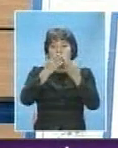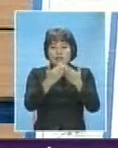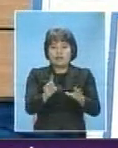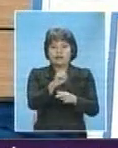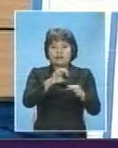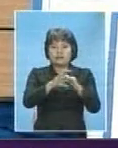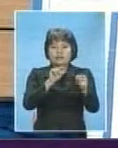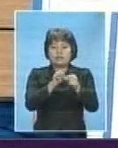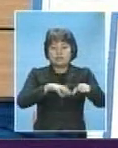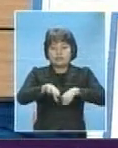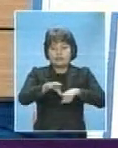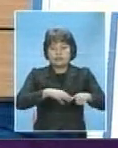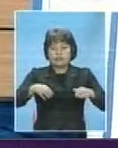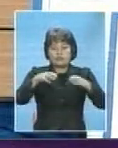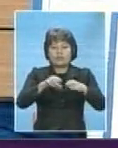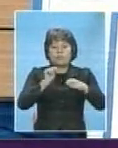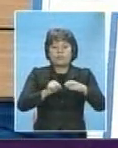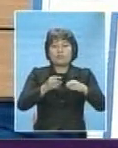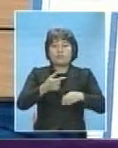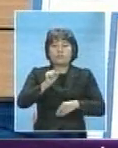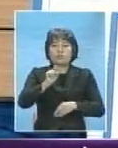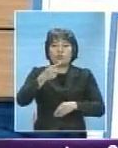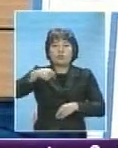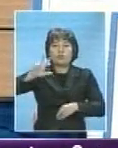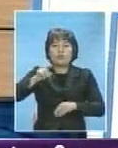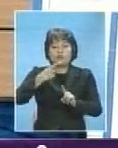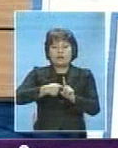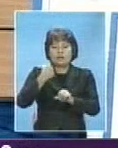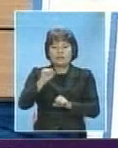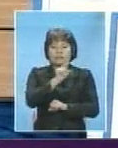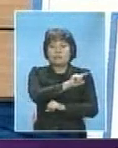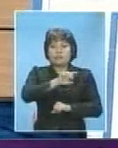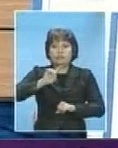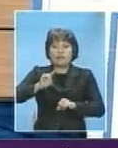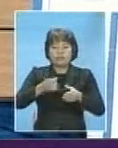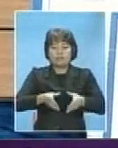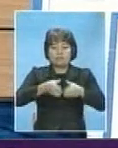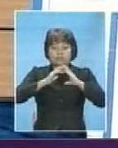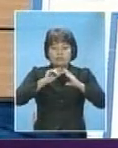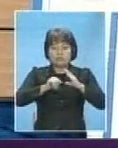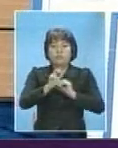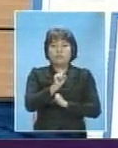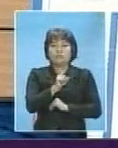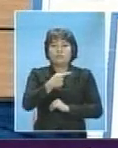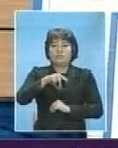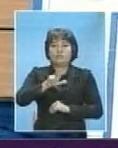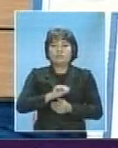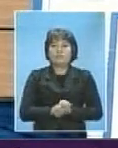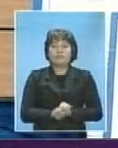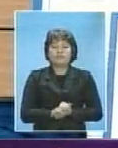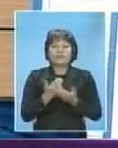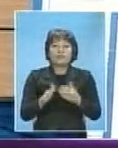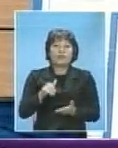ป็นการจัดตั้งสวพ.เมื่อวันที่8ตุลาในเรื่องของการเสนอแนะความคิดเห็นในการจัดตั้ง